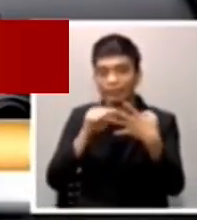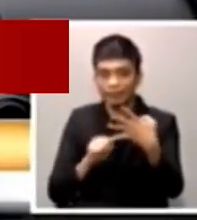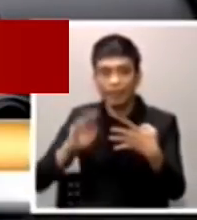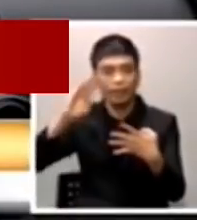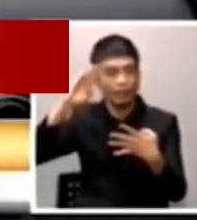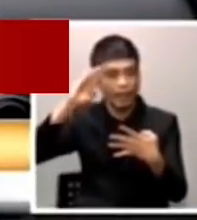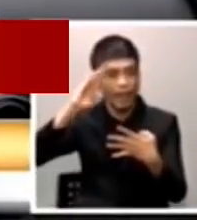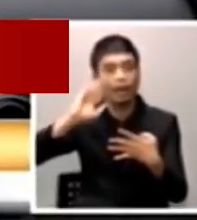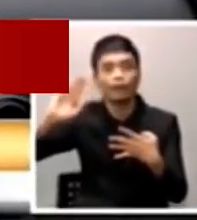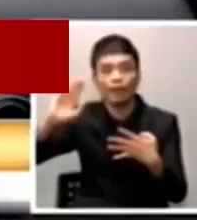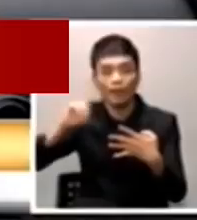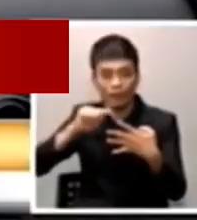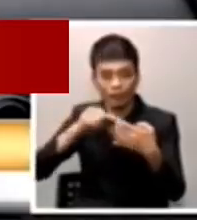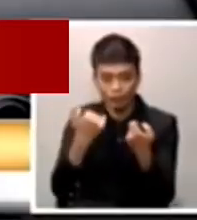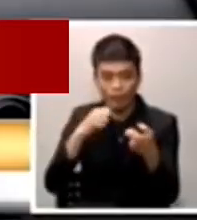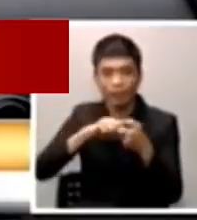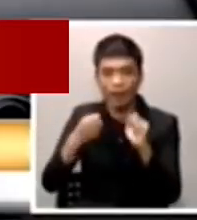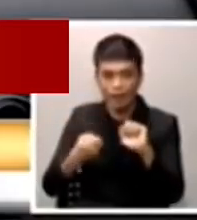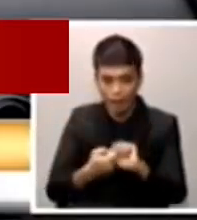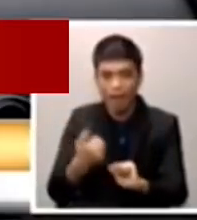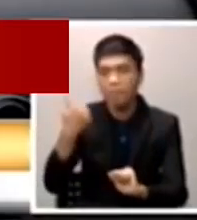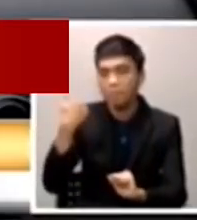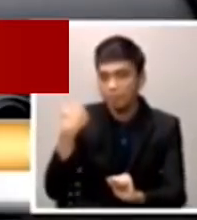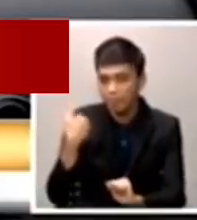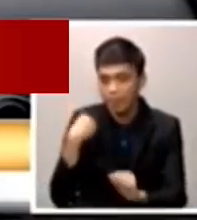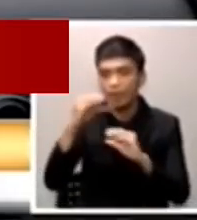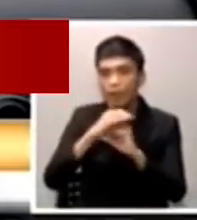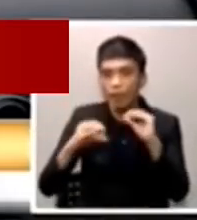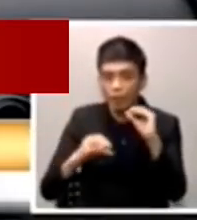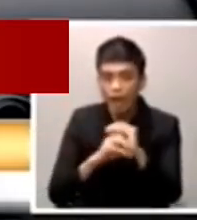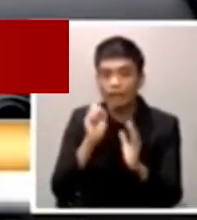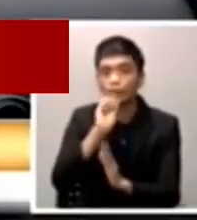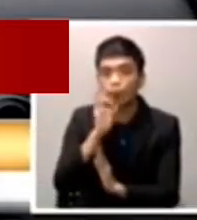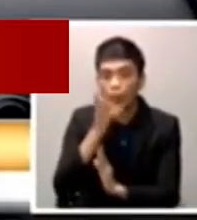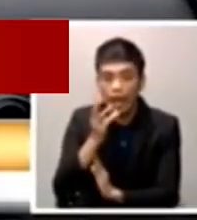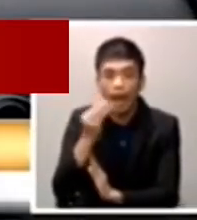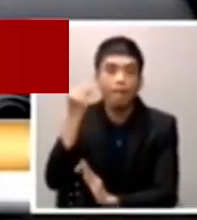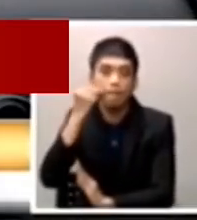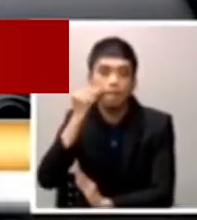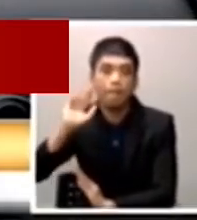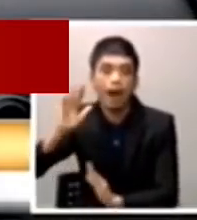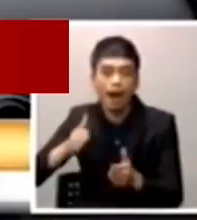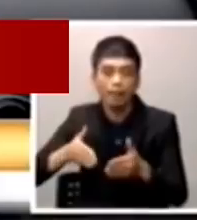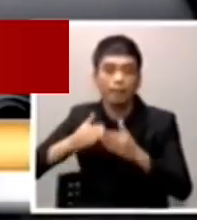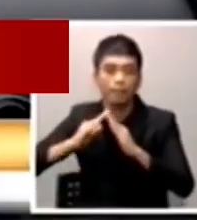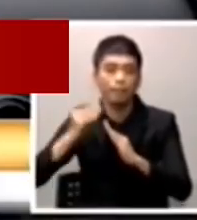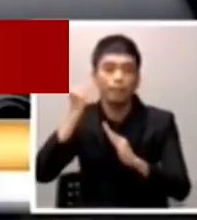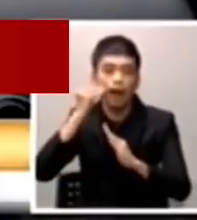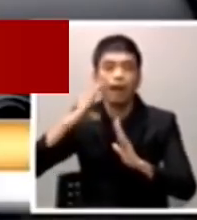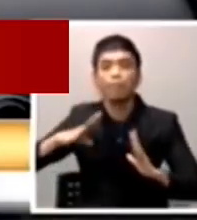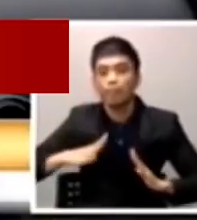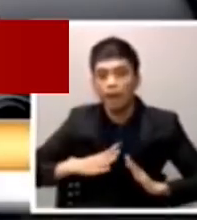เยอะมากครับท่านประธานที่มีปัญหาอยู่ที่เป็นข่าวอยู่นี่ก็โครงการสวัสดิการเรื่องสร้างบ้านเรื่องการจัดท